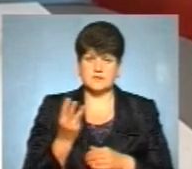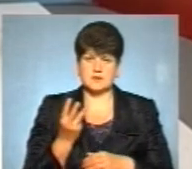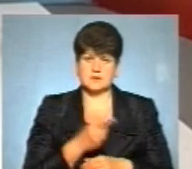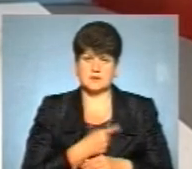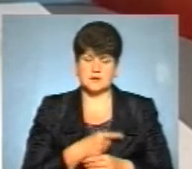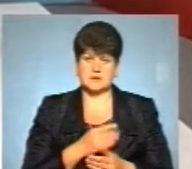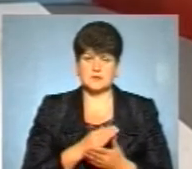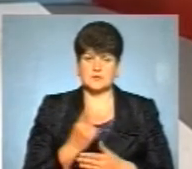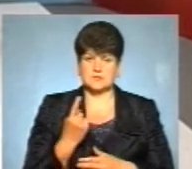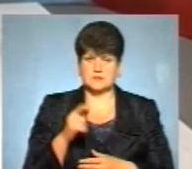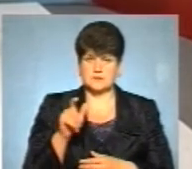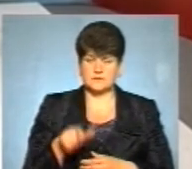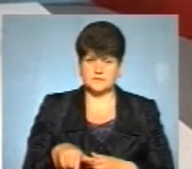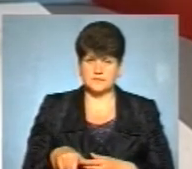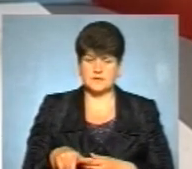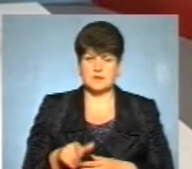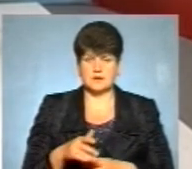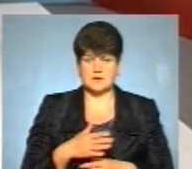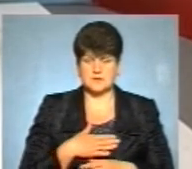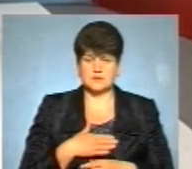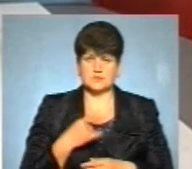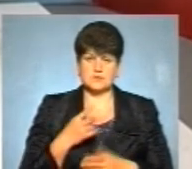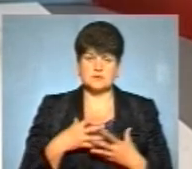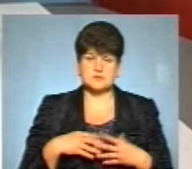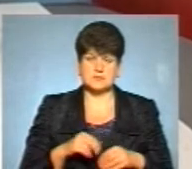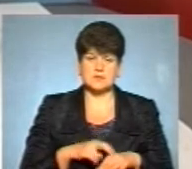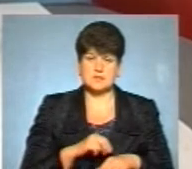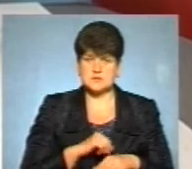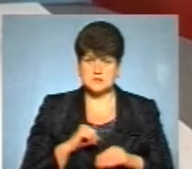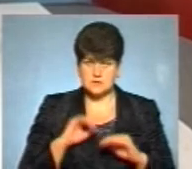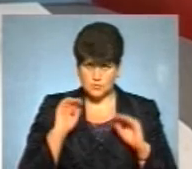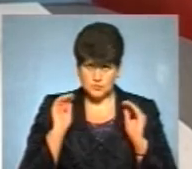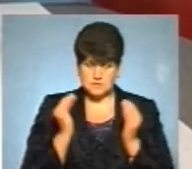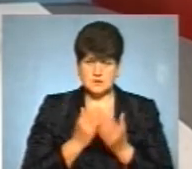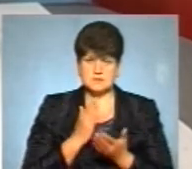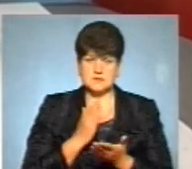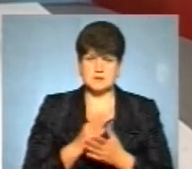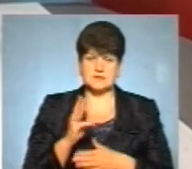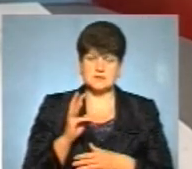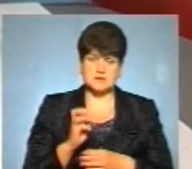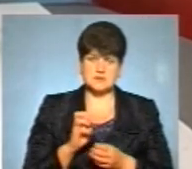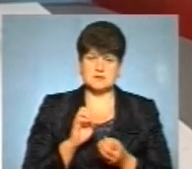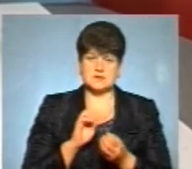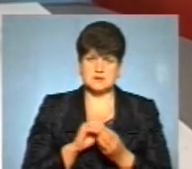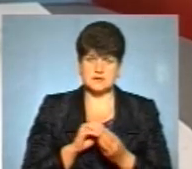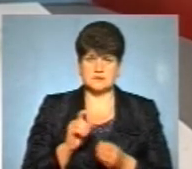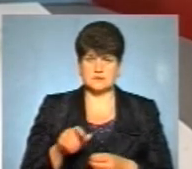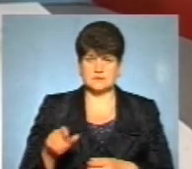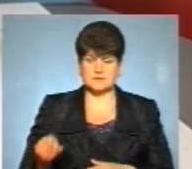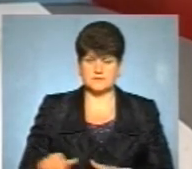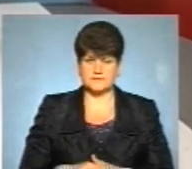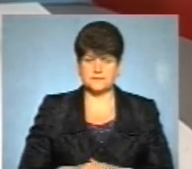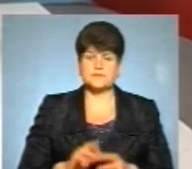сьогодні один пацієнт. І за даними наших сімейних лікарів, на самоізоляції перебуває 310 пацієнтів.